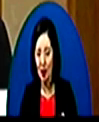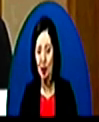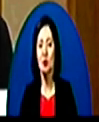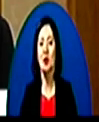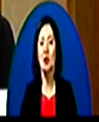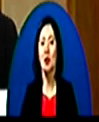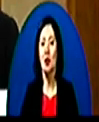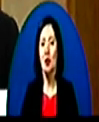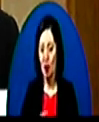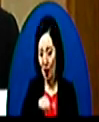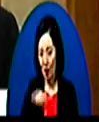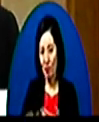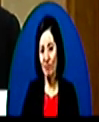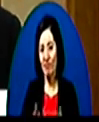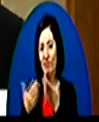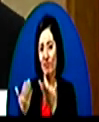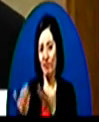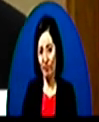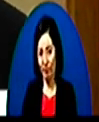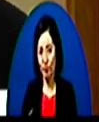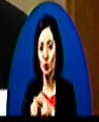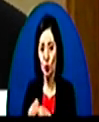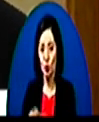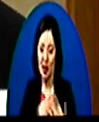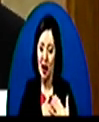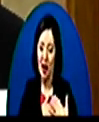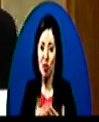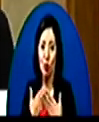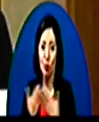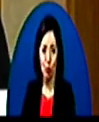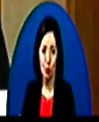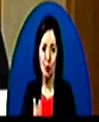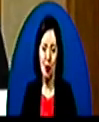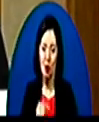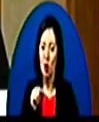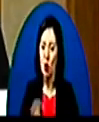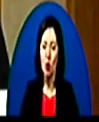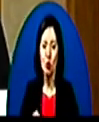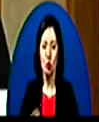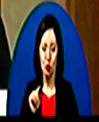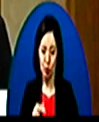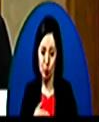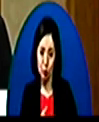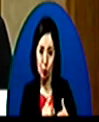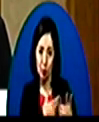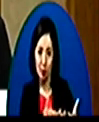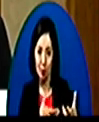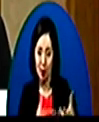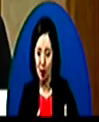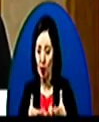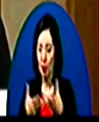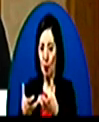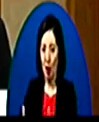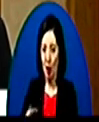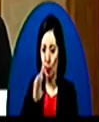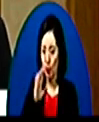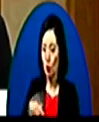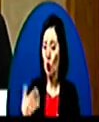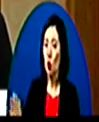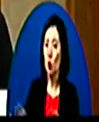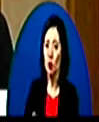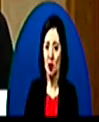материалыг хандгуулан тусалж байна. Өнөөдөр бол би энэ тусламжийн бараг би хүлээж